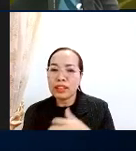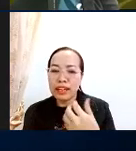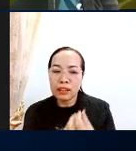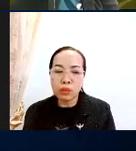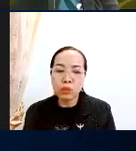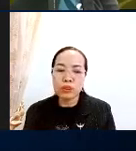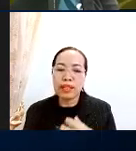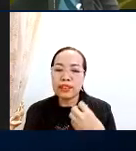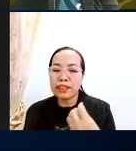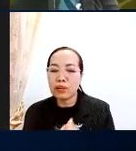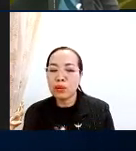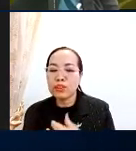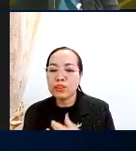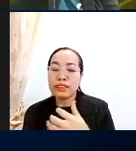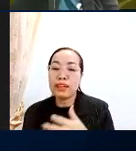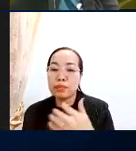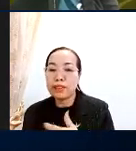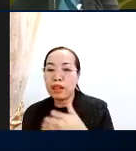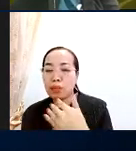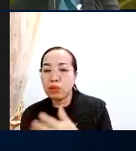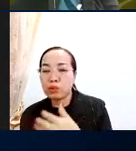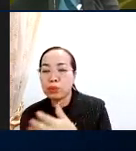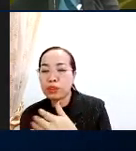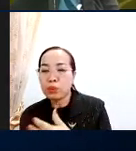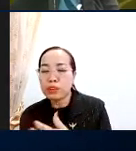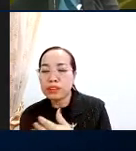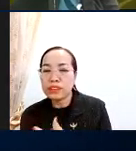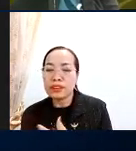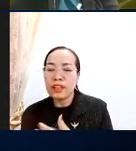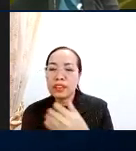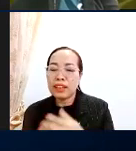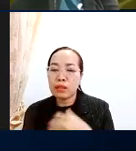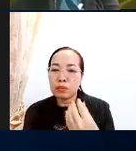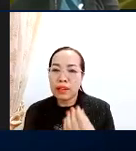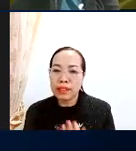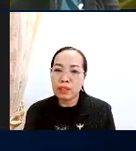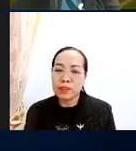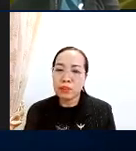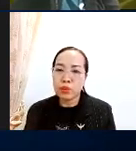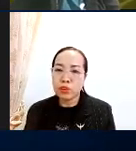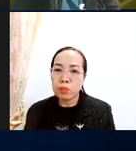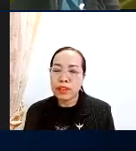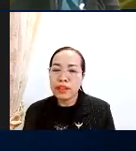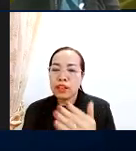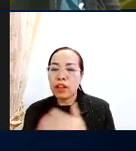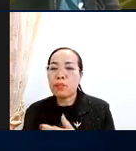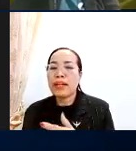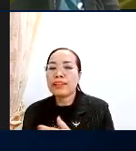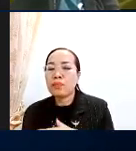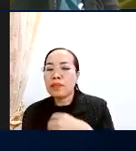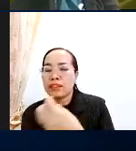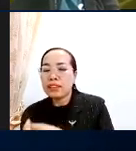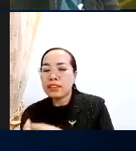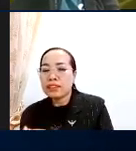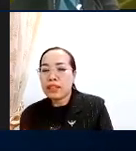ăn nát đại cô sờ lạnh đại cô che chạy lại tao mà nuôi chung vinh luôn dương đại quạt làm bạn đăng pi chùm nuôi tô mi tham mà đa